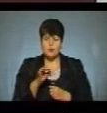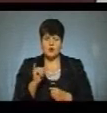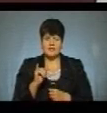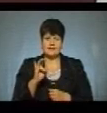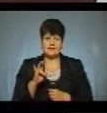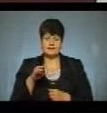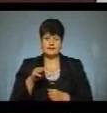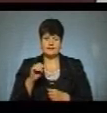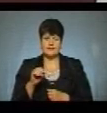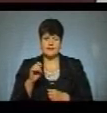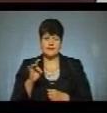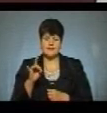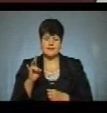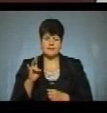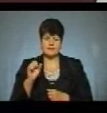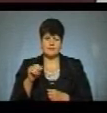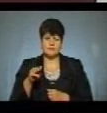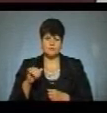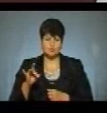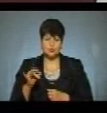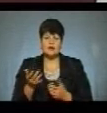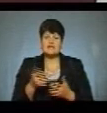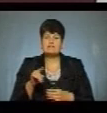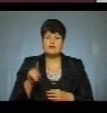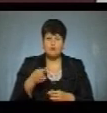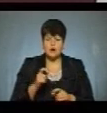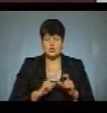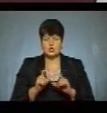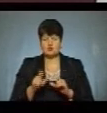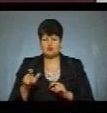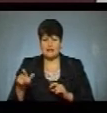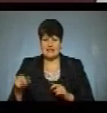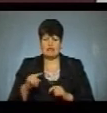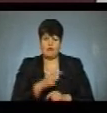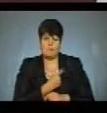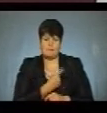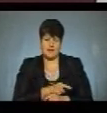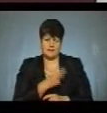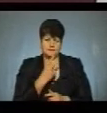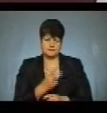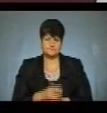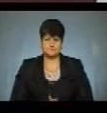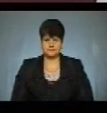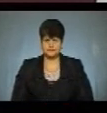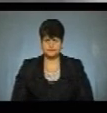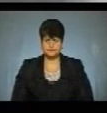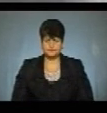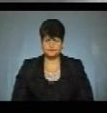Тернопільського медуніверситету Володимир Яценко. Які вимоги студентів-медиків? Детальніше у сюжеті Богдана Буденчука.